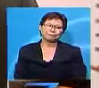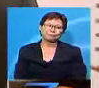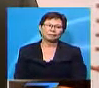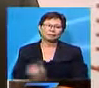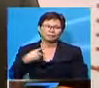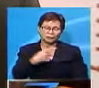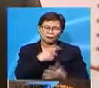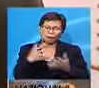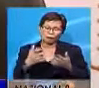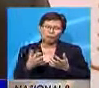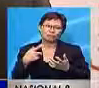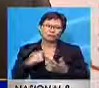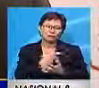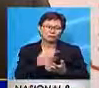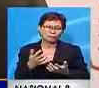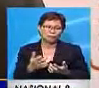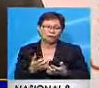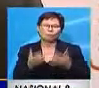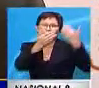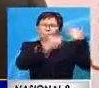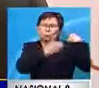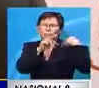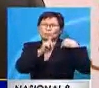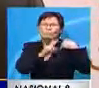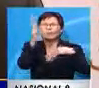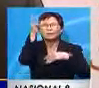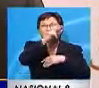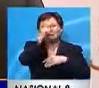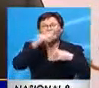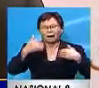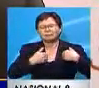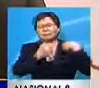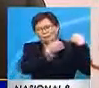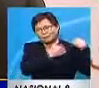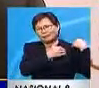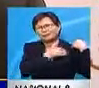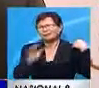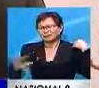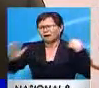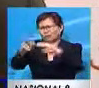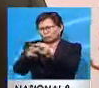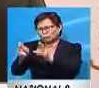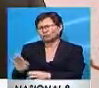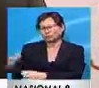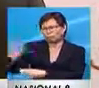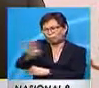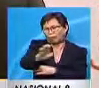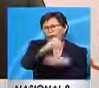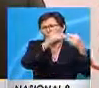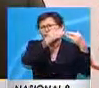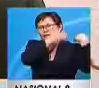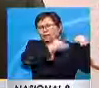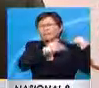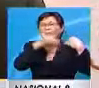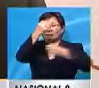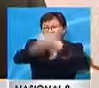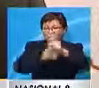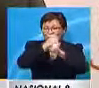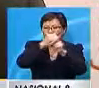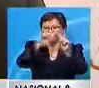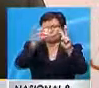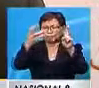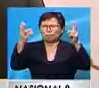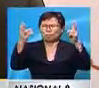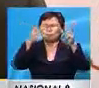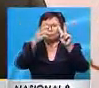Kita mahu mereka ambil peranan. Bukan saja kerajaan, kerajaan ada peranan. Tapi kita tahun ini kita mahu lebih banyak